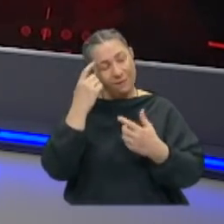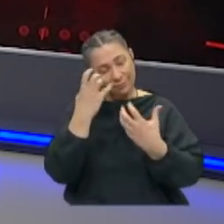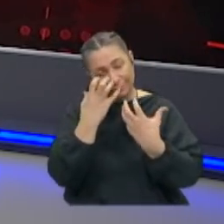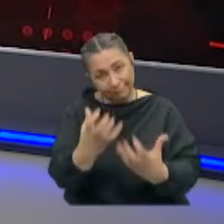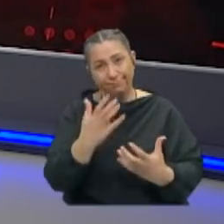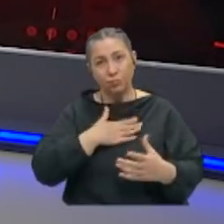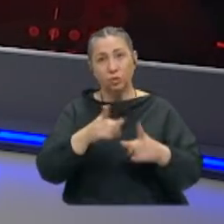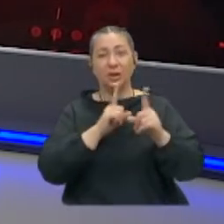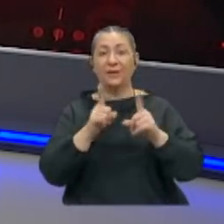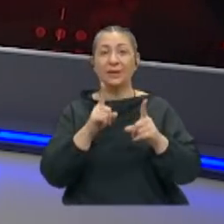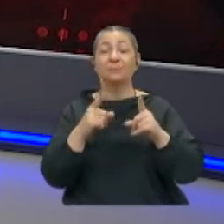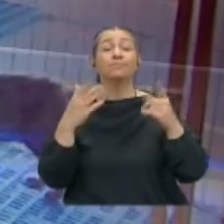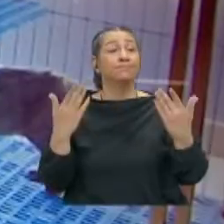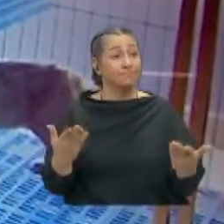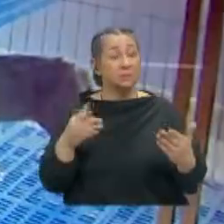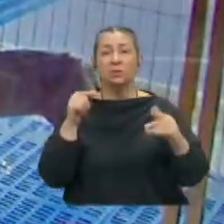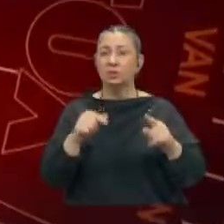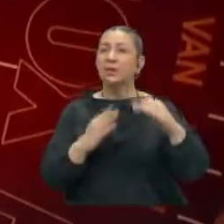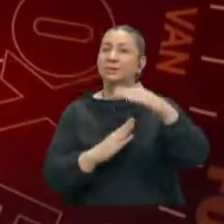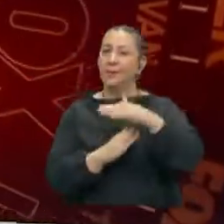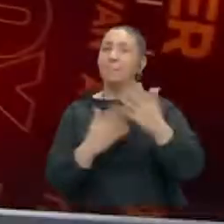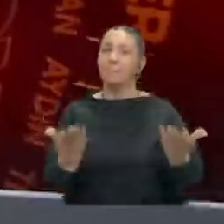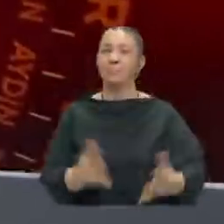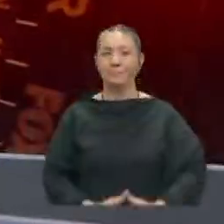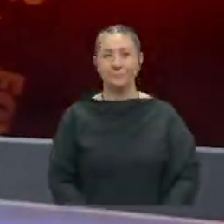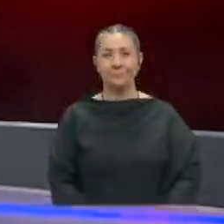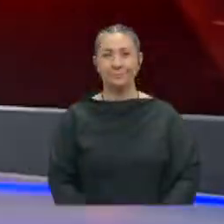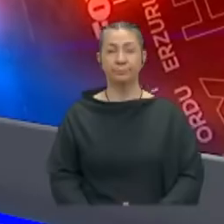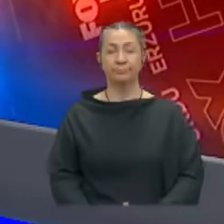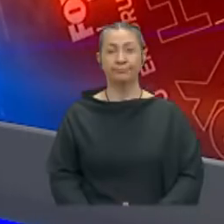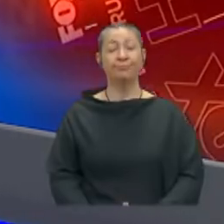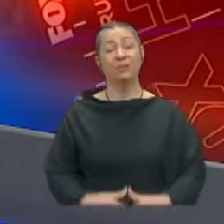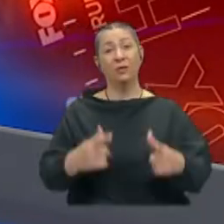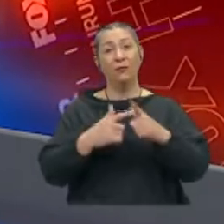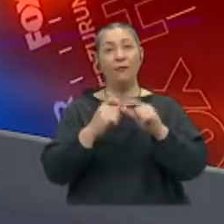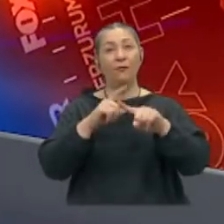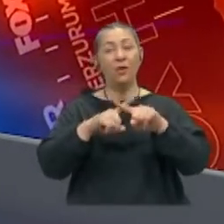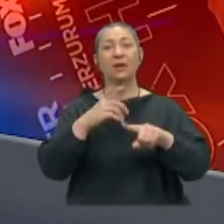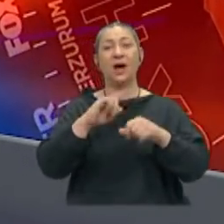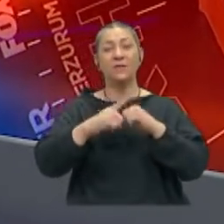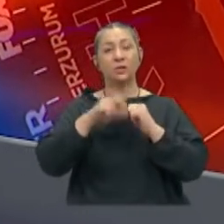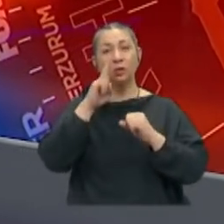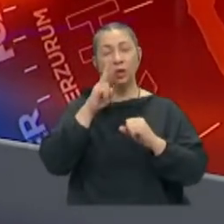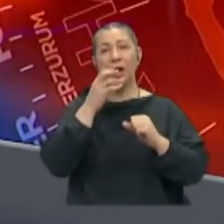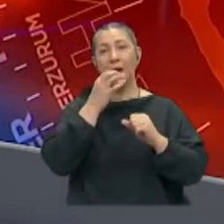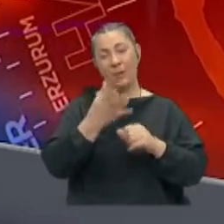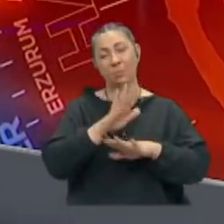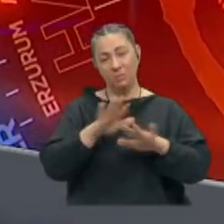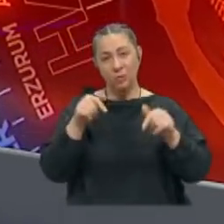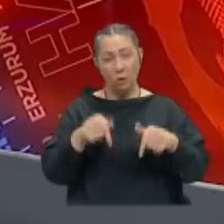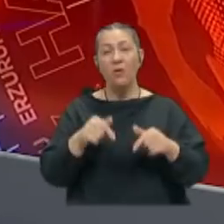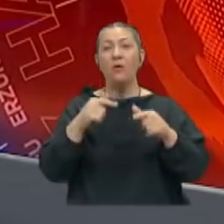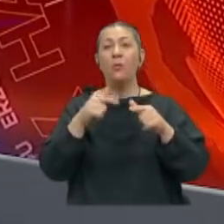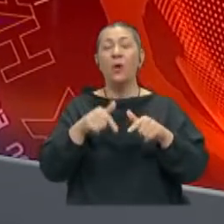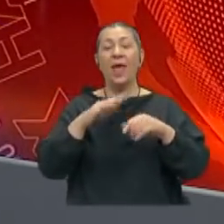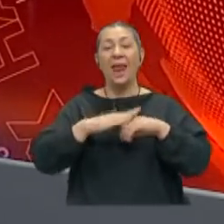bu davanın. Efendim şimdi ara zamanı. Fox hafta sonu ana haber bültenini burada noktalıyoruz. Fox'ta